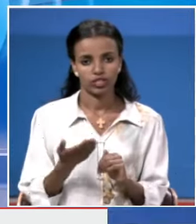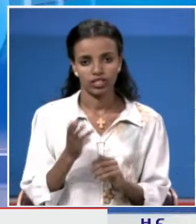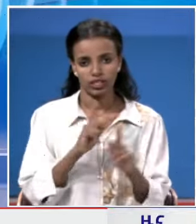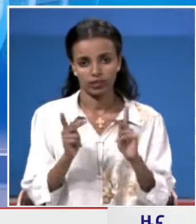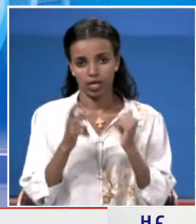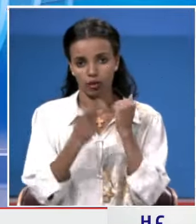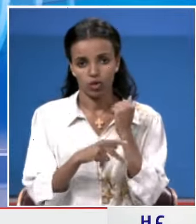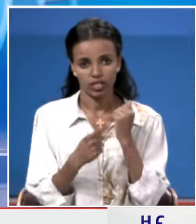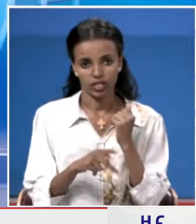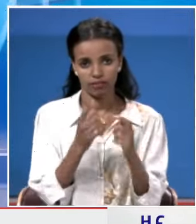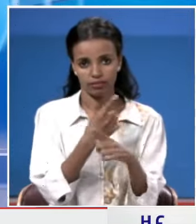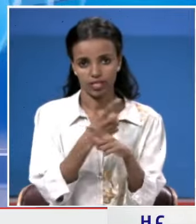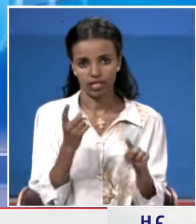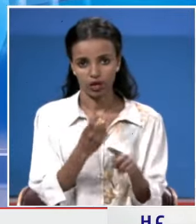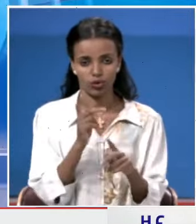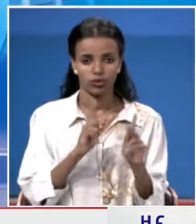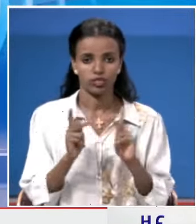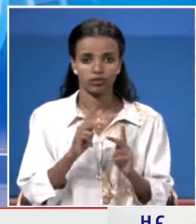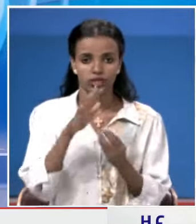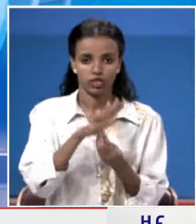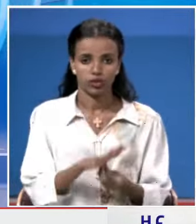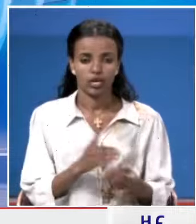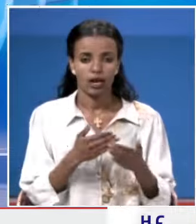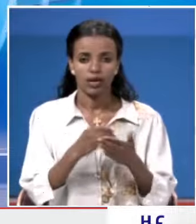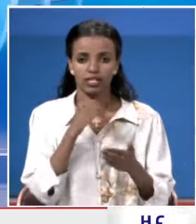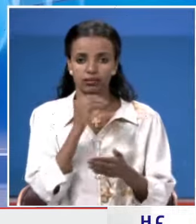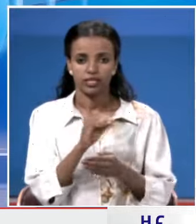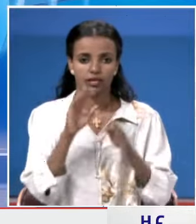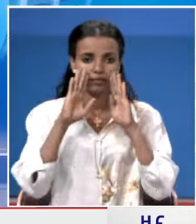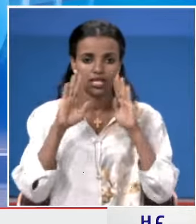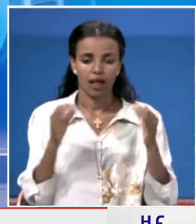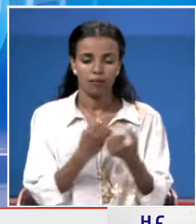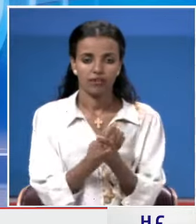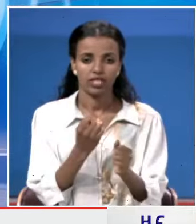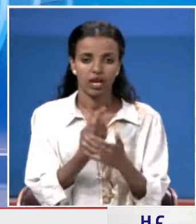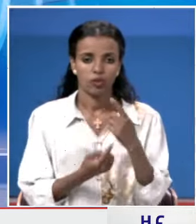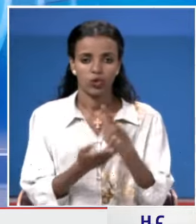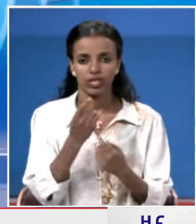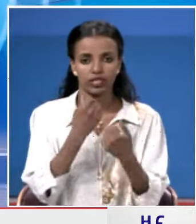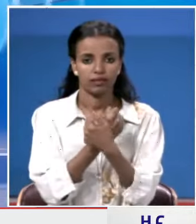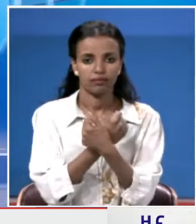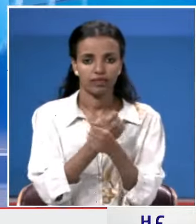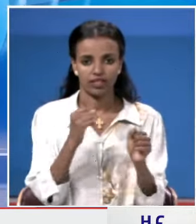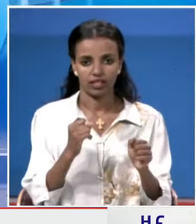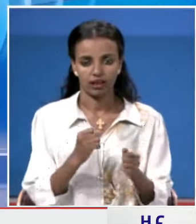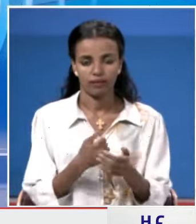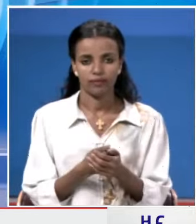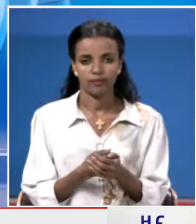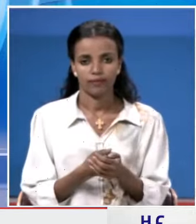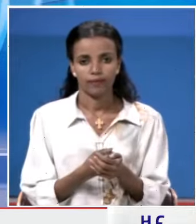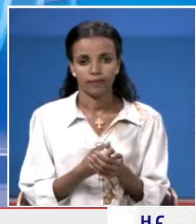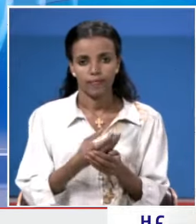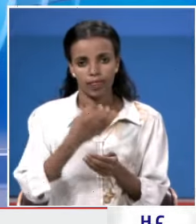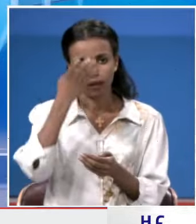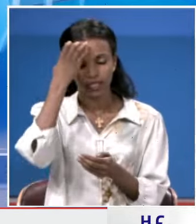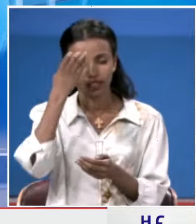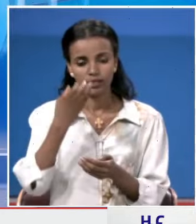ከፖለቲካም ከምንም ነጻ የሆነው ህዝብ ጭቆና ባይደርስበት እና በሰላም ቢፈታ በውይይት ቢፈታ ነው። መንግስት ቶሎ ብሎ ወደ